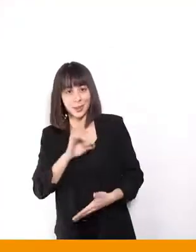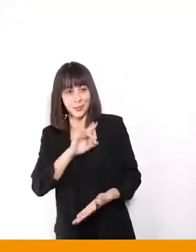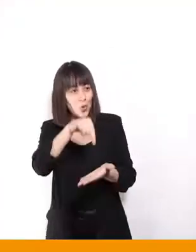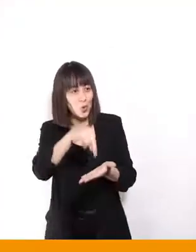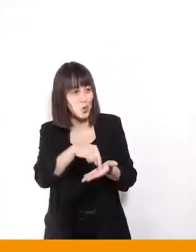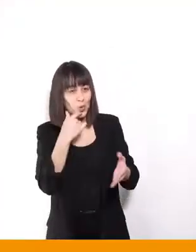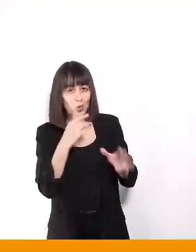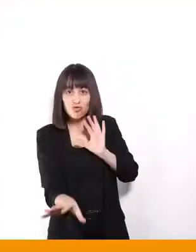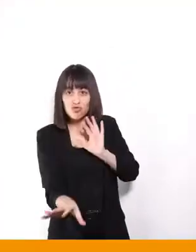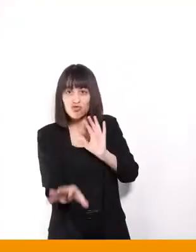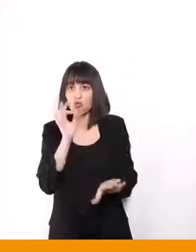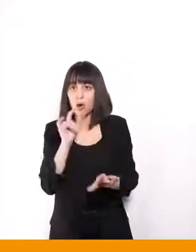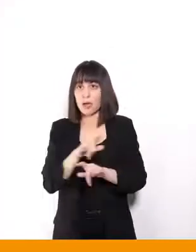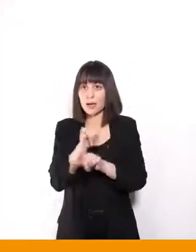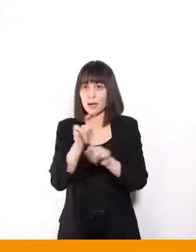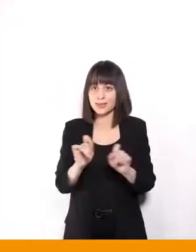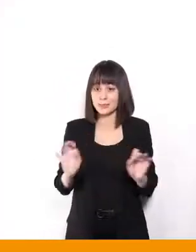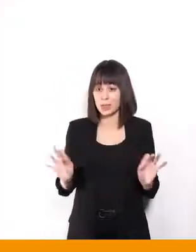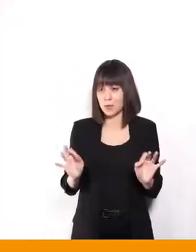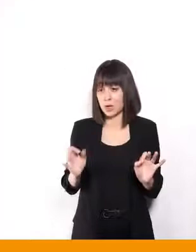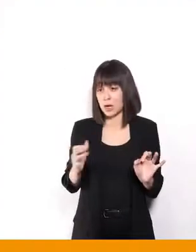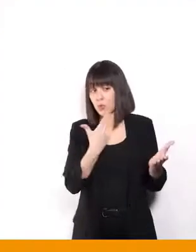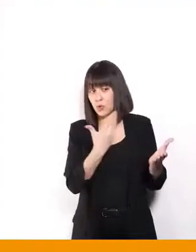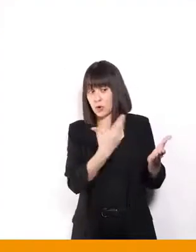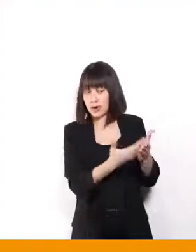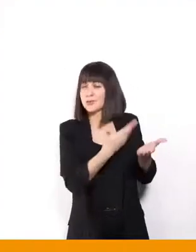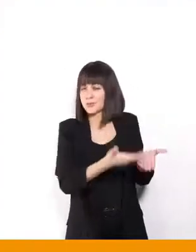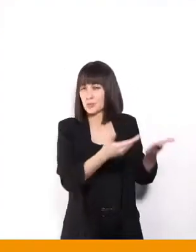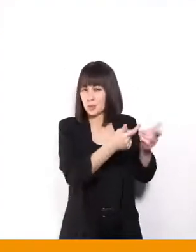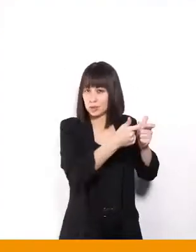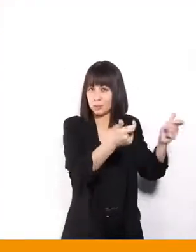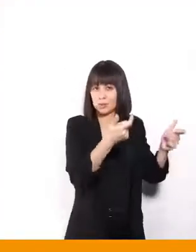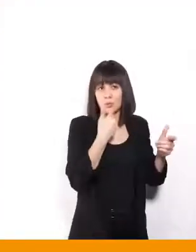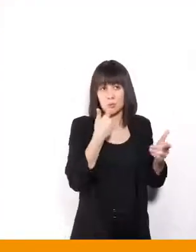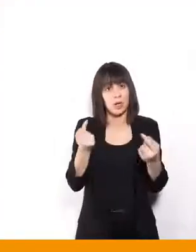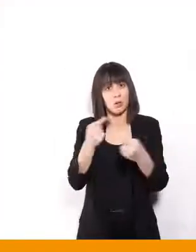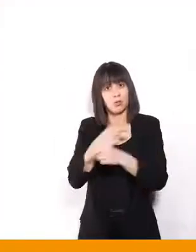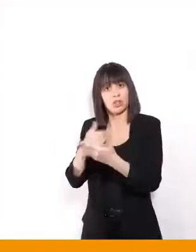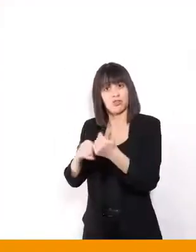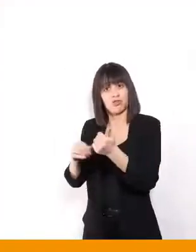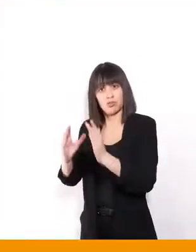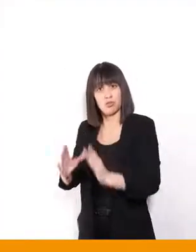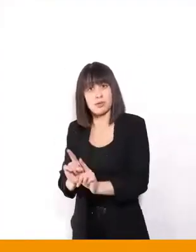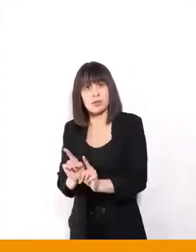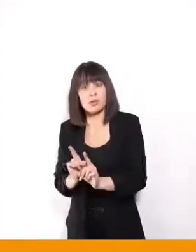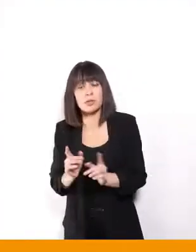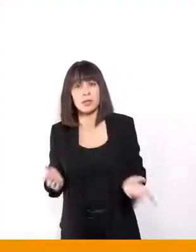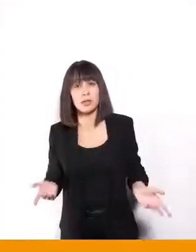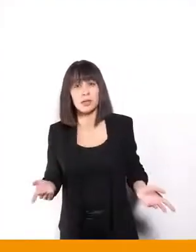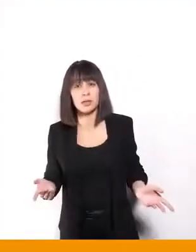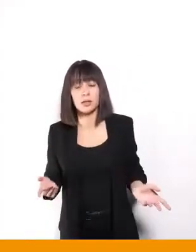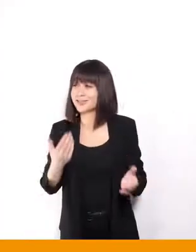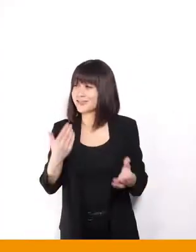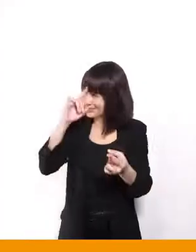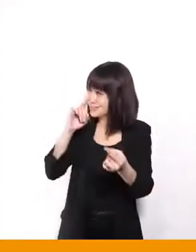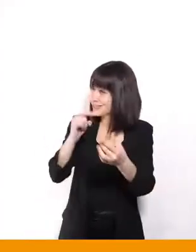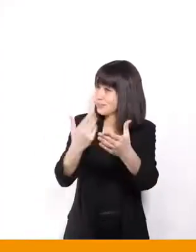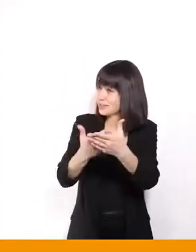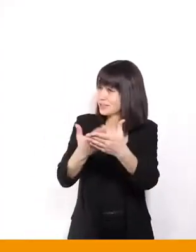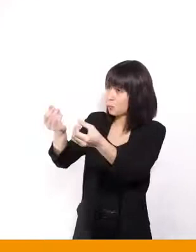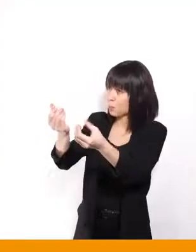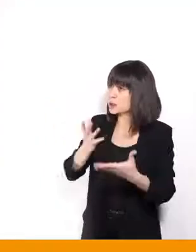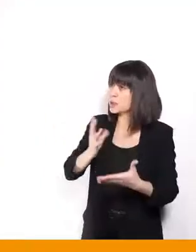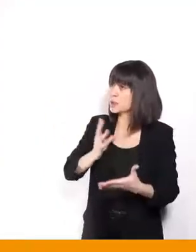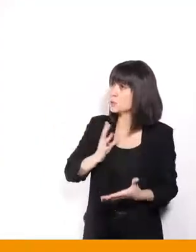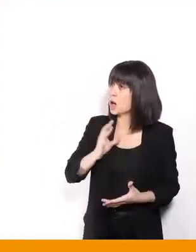ou en établissement comme c'était le cas ici. Et là-dessus, est-ce que vous avez des propositions ou comment